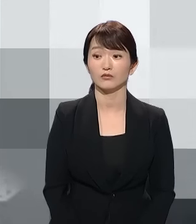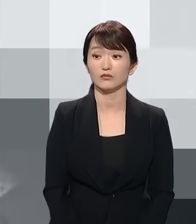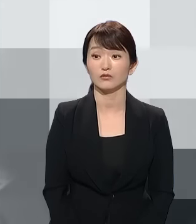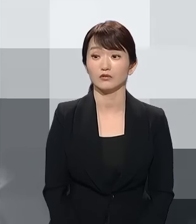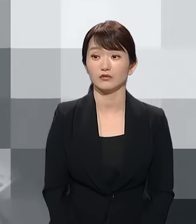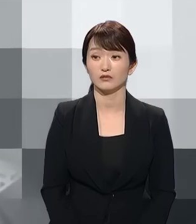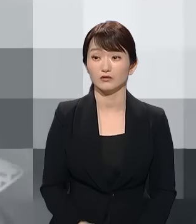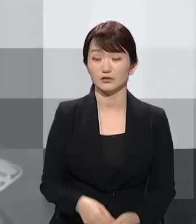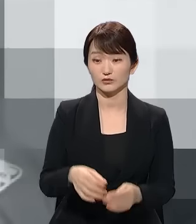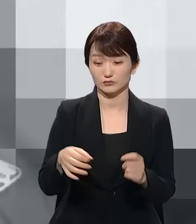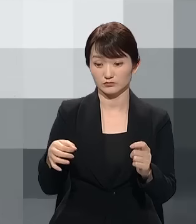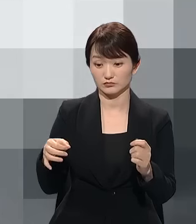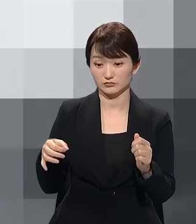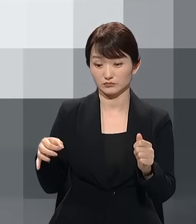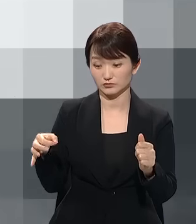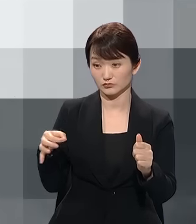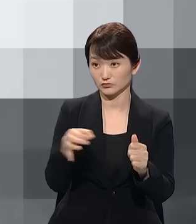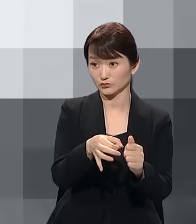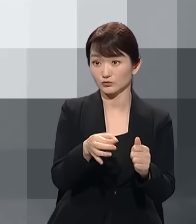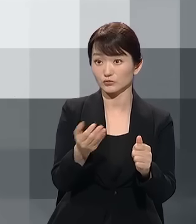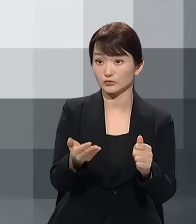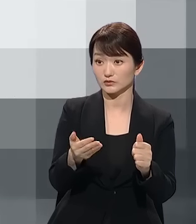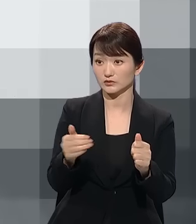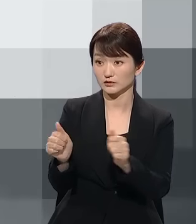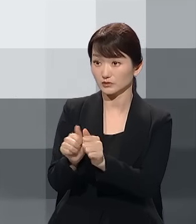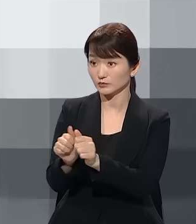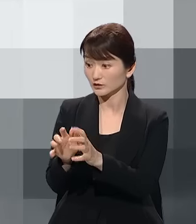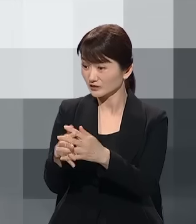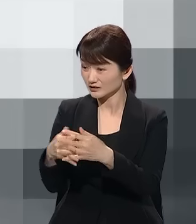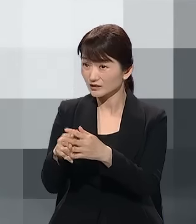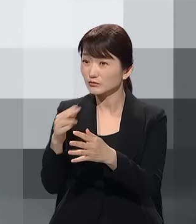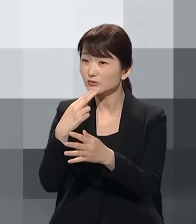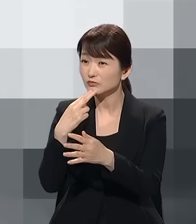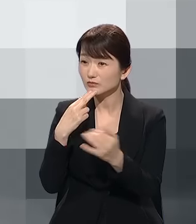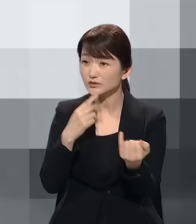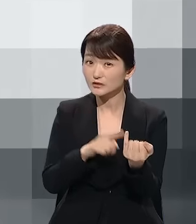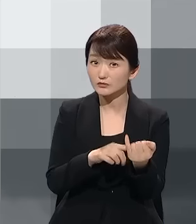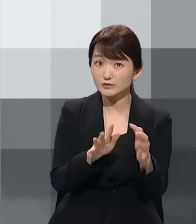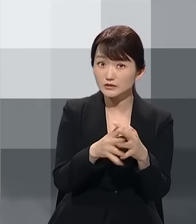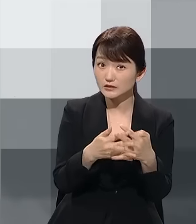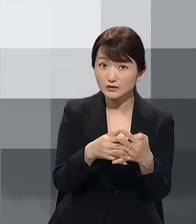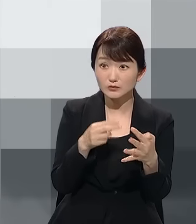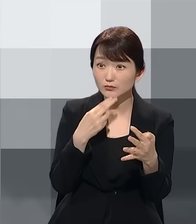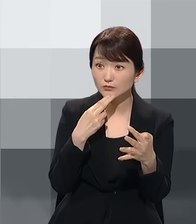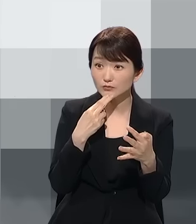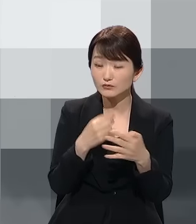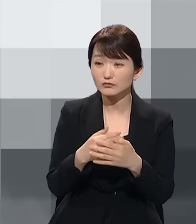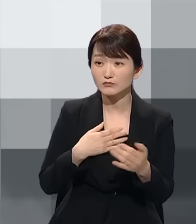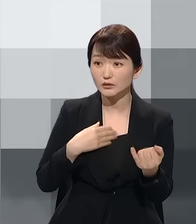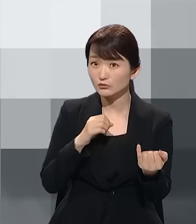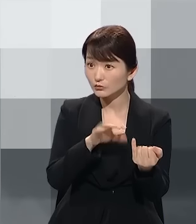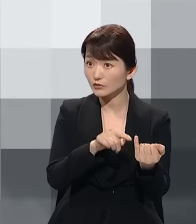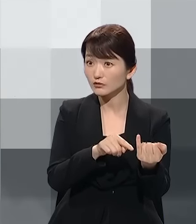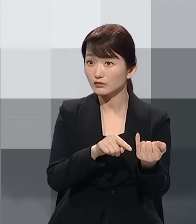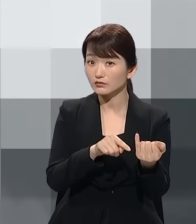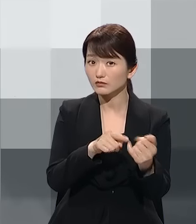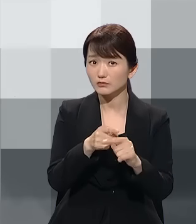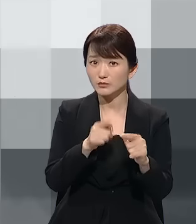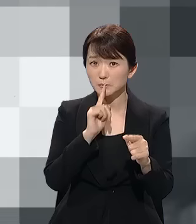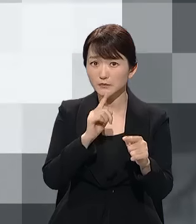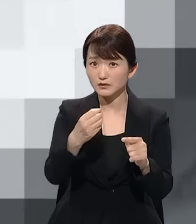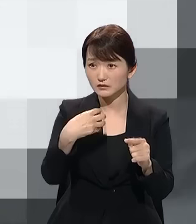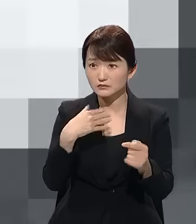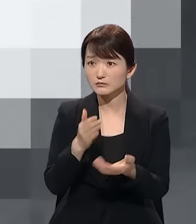이거 계산해주세요, 손님. 아, 남자분은 지갑이 없나 봐요. 여자분은 지갑 없으세요? 나한테 그러는 거? 반말하지